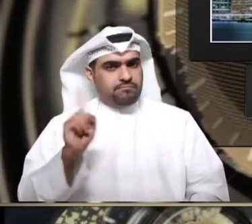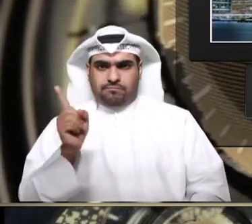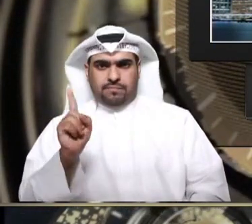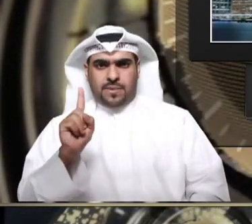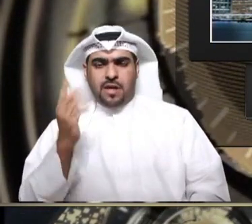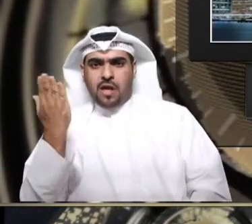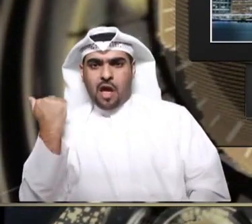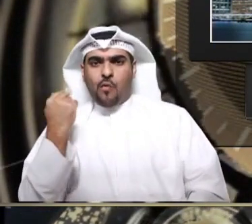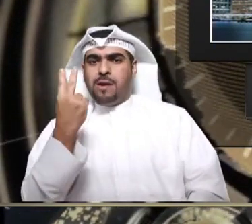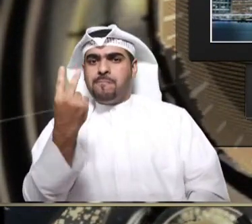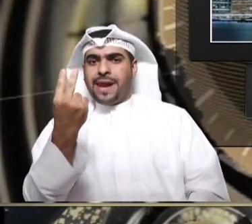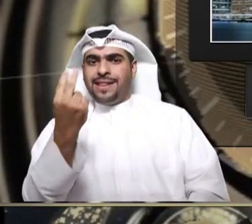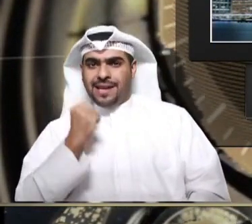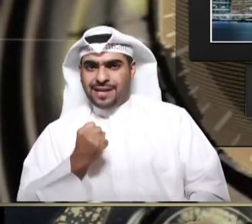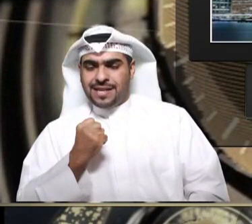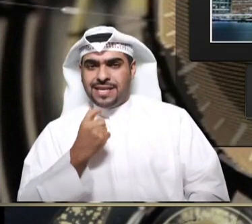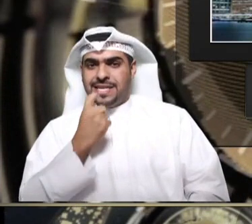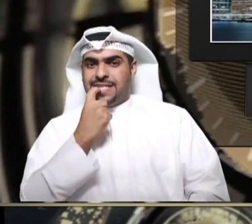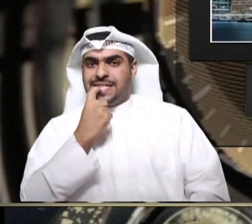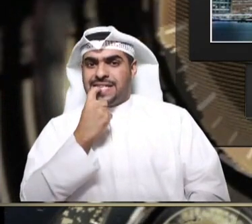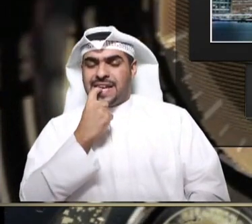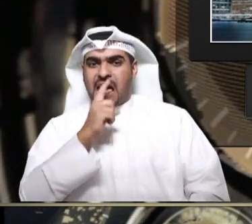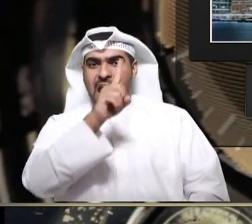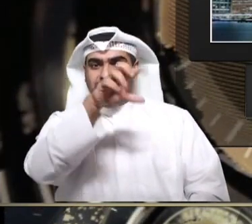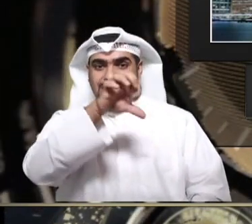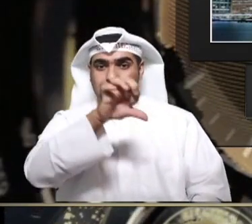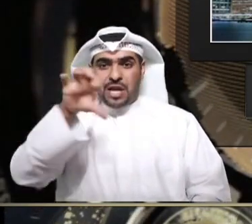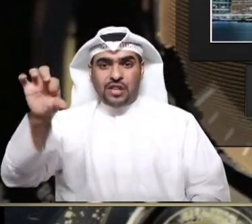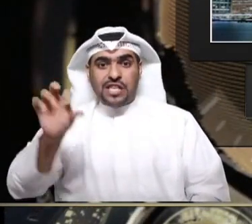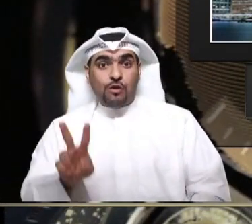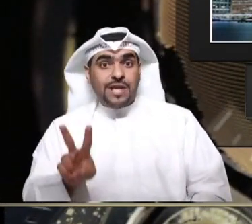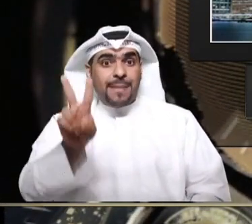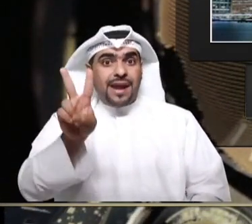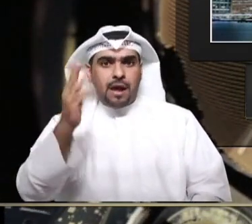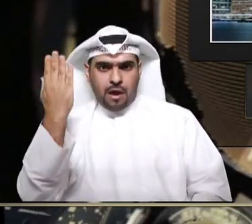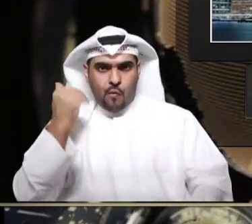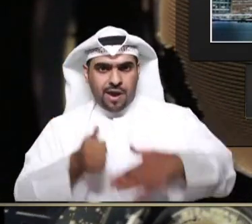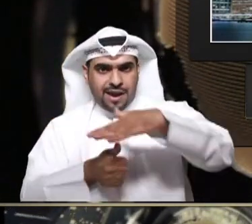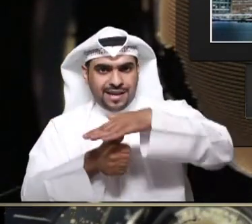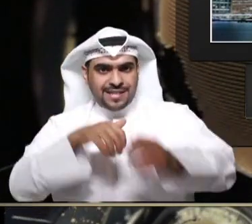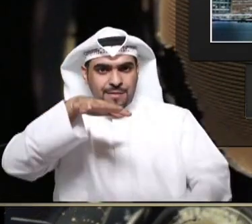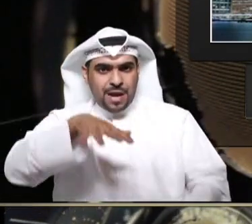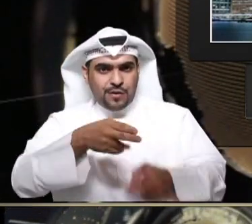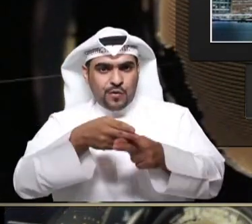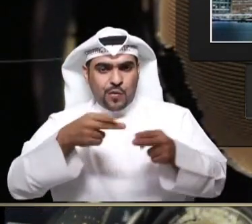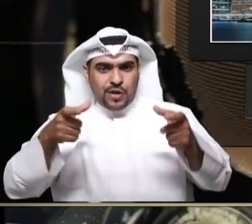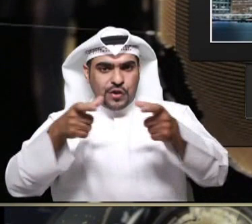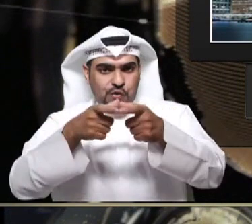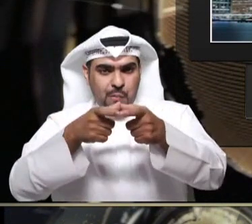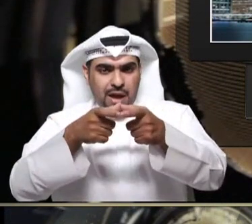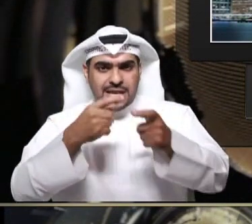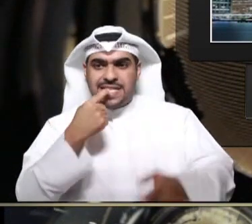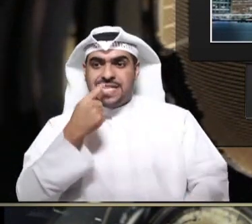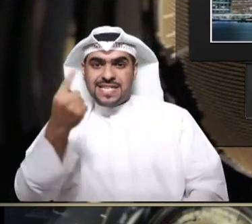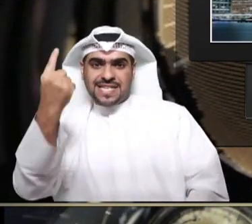في فبراير من عام 79، والمرة الثانية كانت في فبراير من العام الماضي، والذي شهد